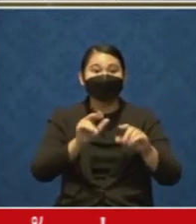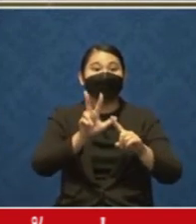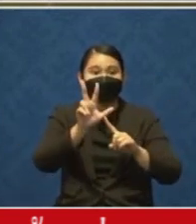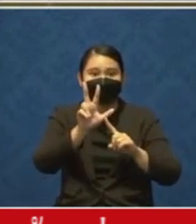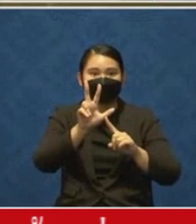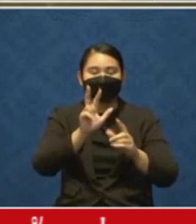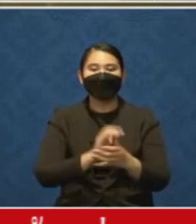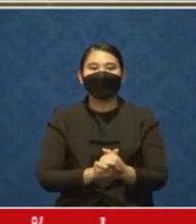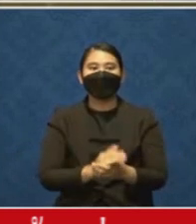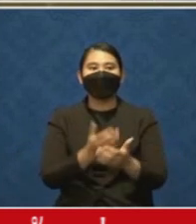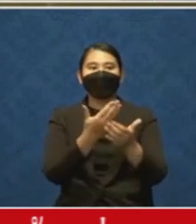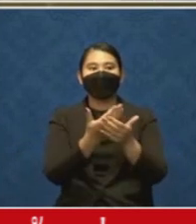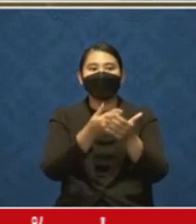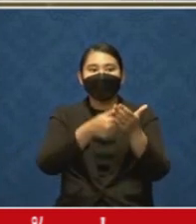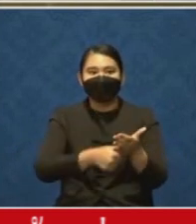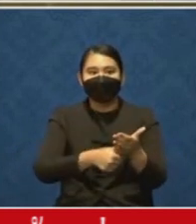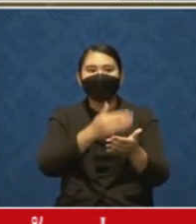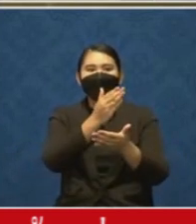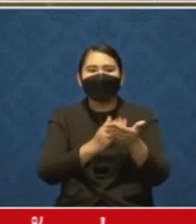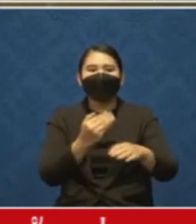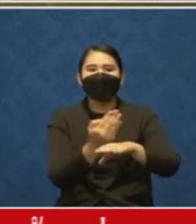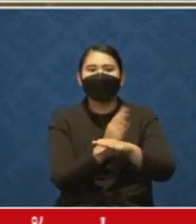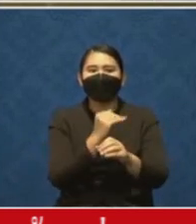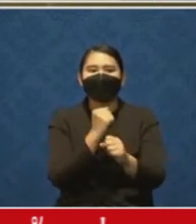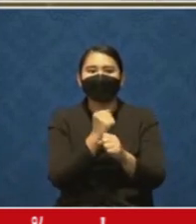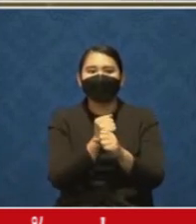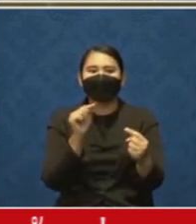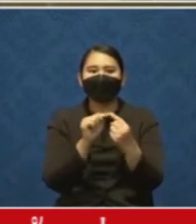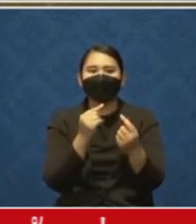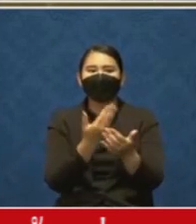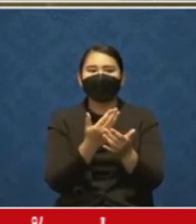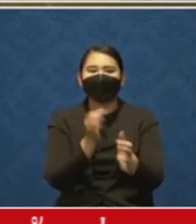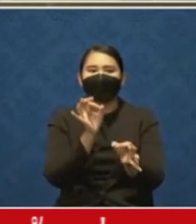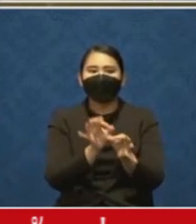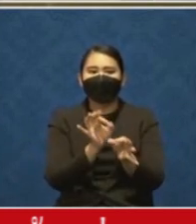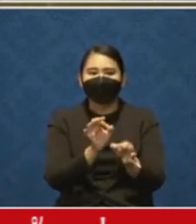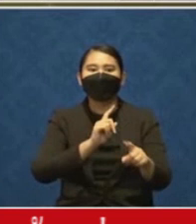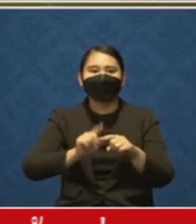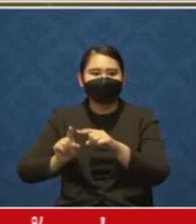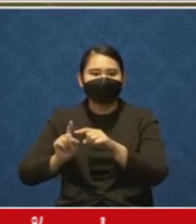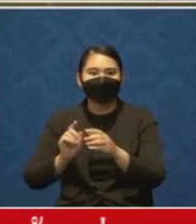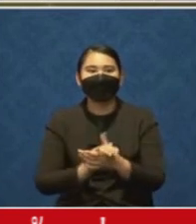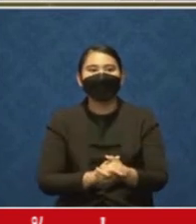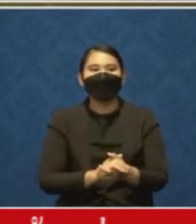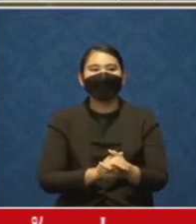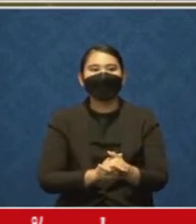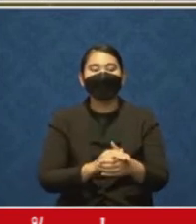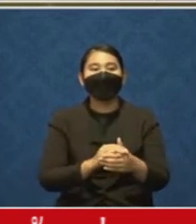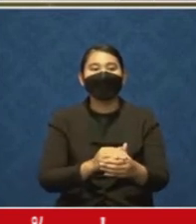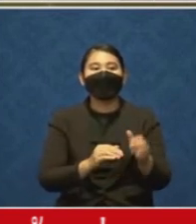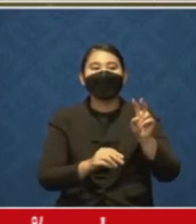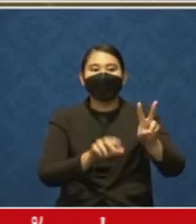3 ครับเป็นหนี้รัฐวิสาหกิจที่ทำธุรกิจในภาคการเงินที่รัฐบาลค้ำประกัน